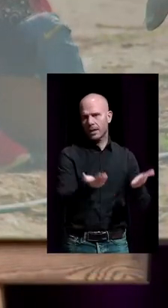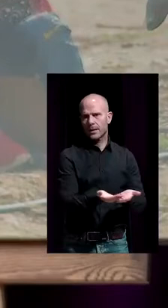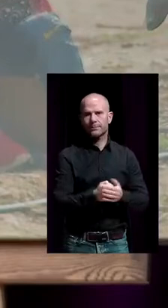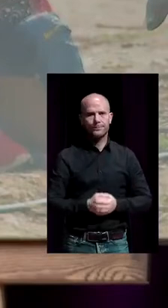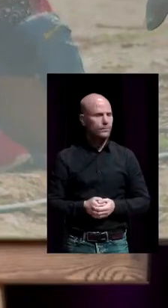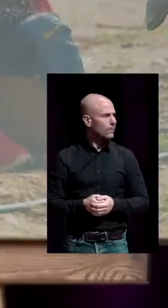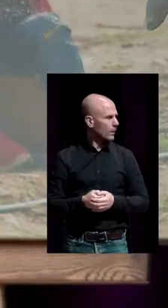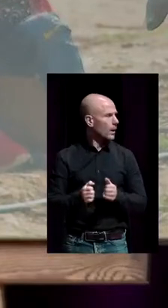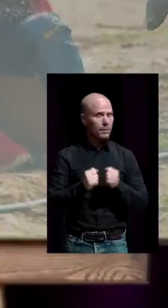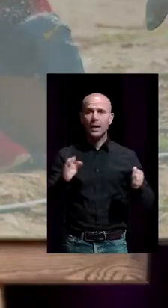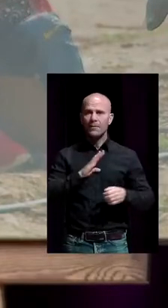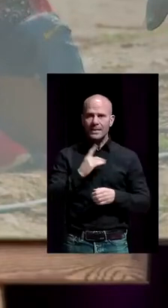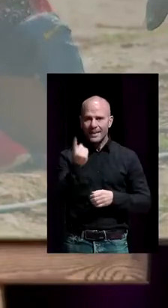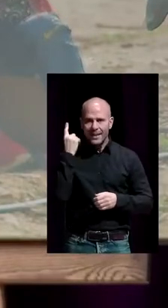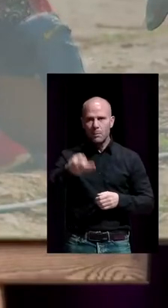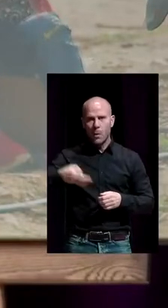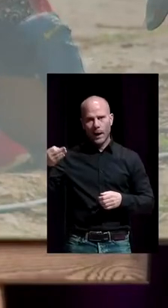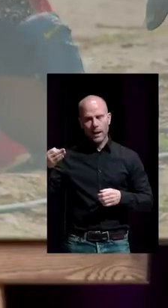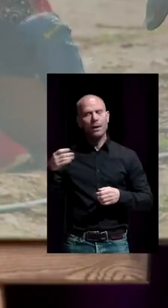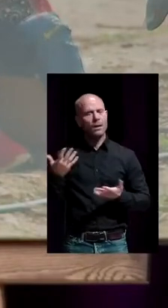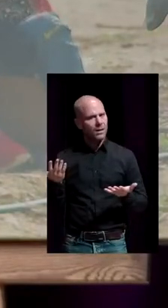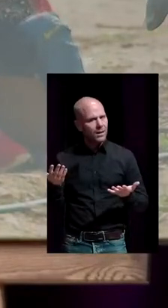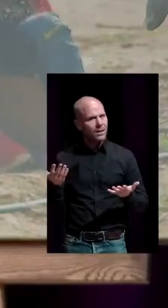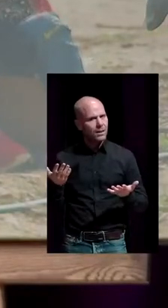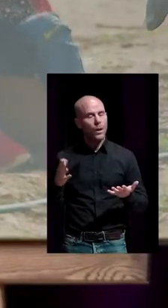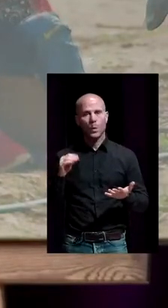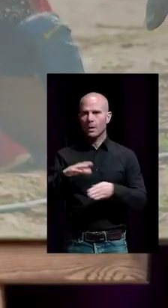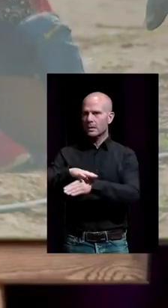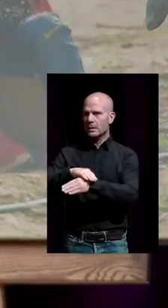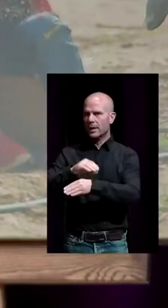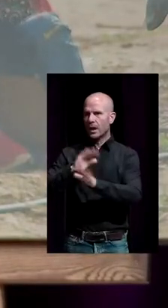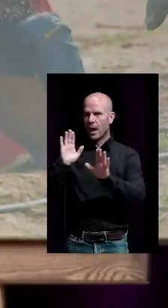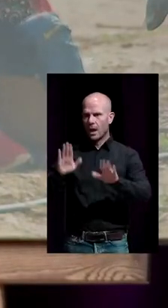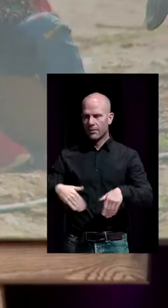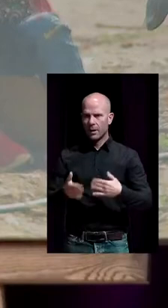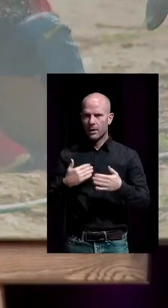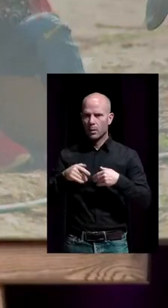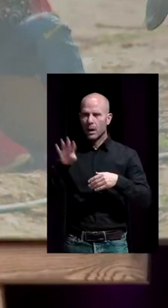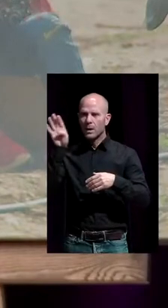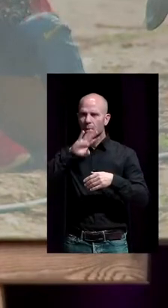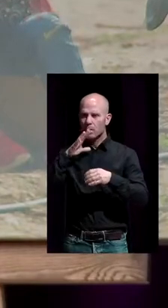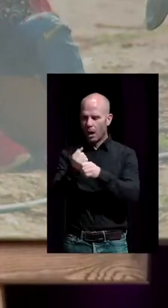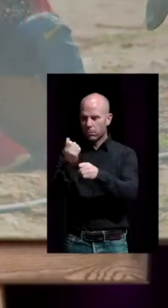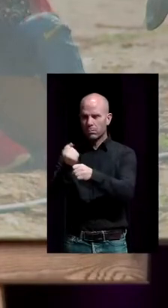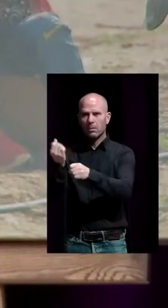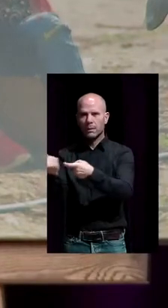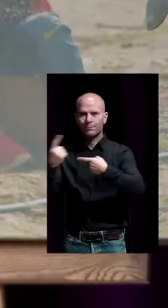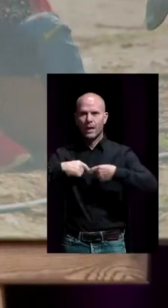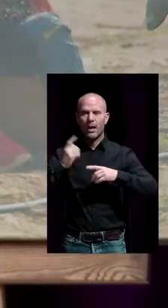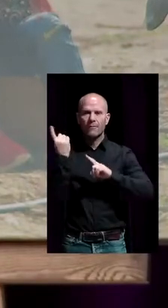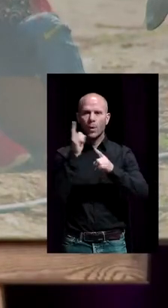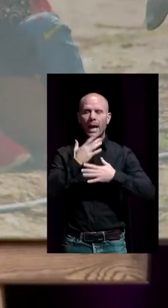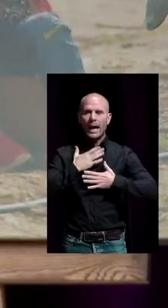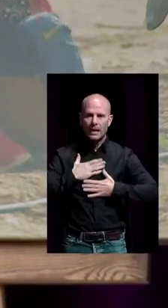det finns en poäng till i detta. Och det är att Sverige har gjort de historiska landvinningarna när det gäller folkhälsan, när det